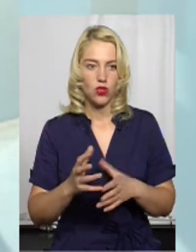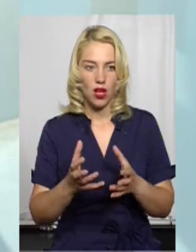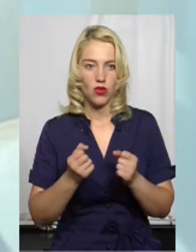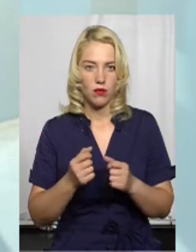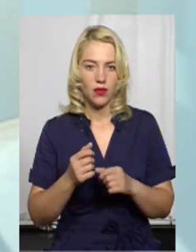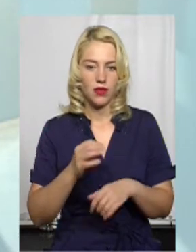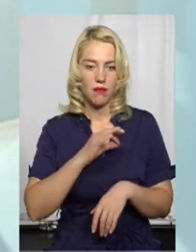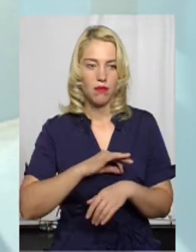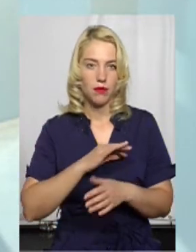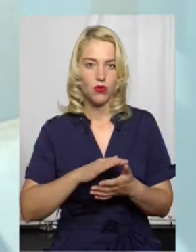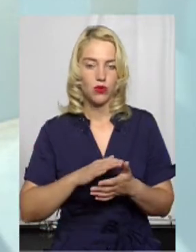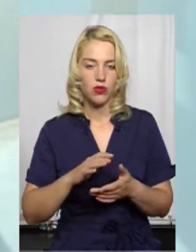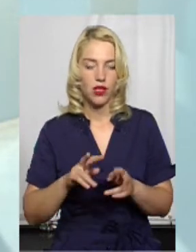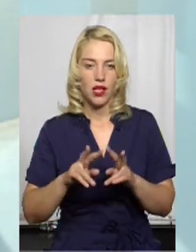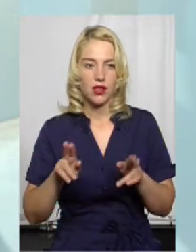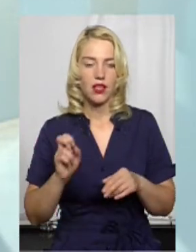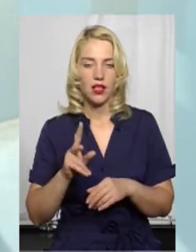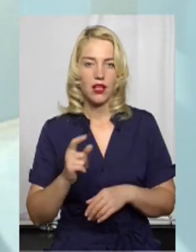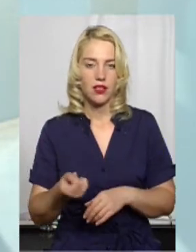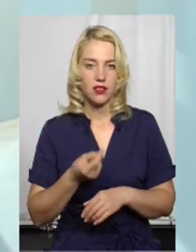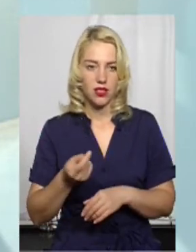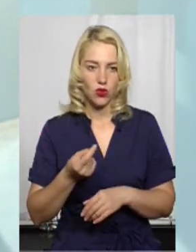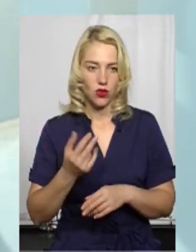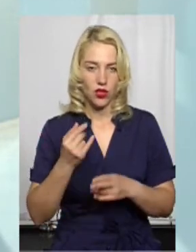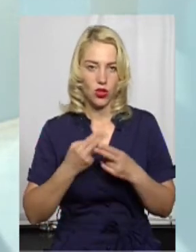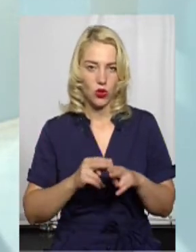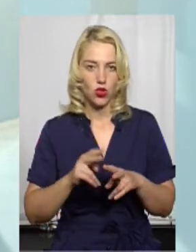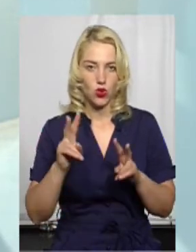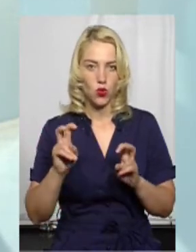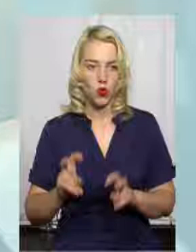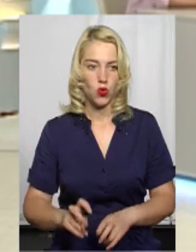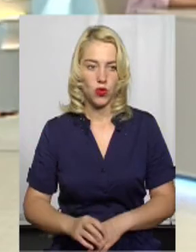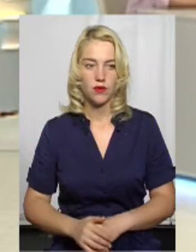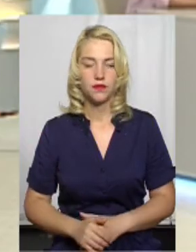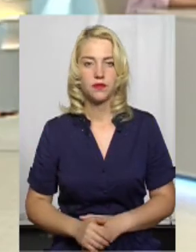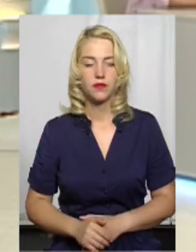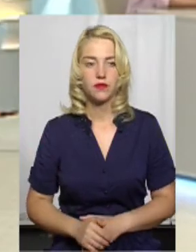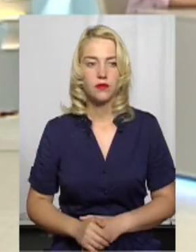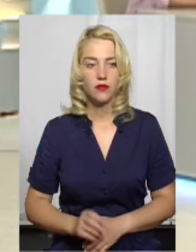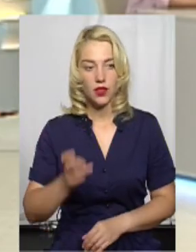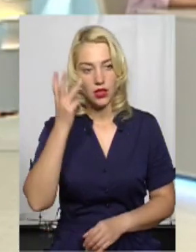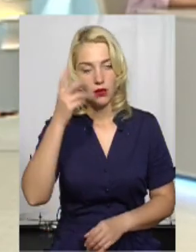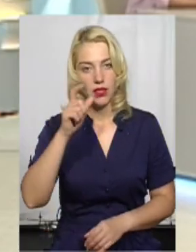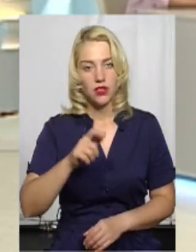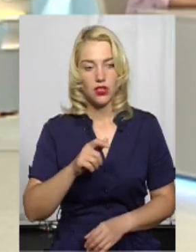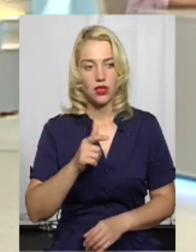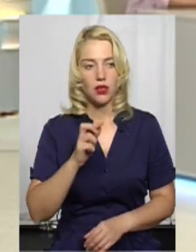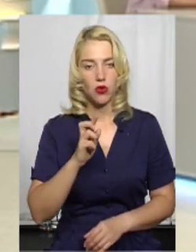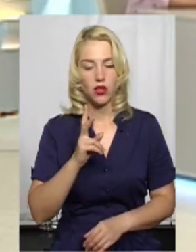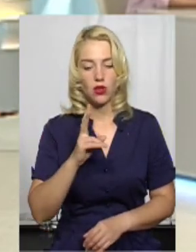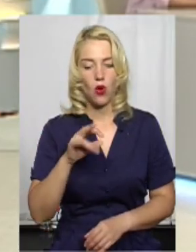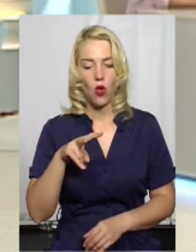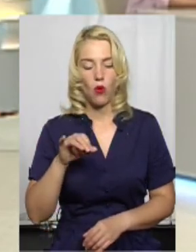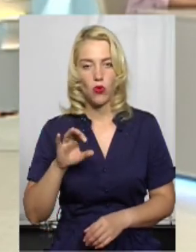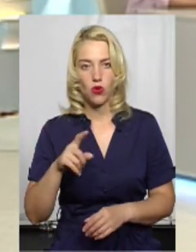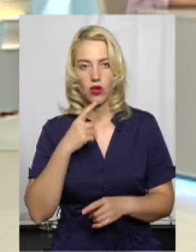самі прибутки, які давали зернові технічні культури, зайнявшись фундуком. От хмельничанин Богдан Попадюк, ми ще не